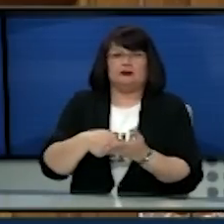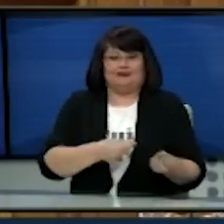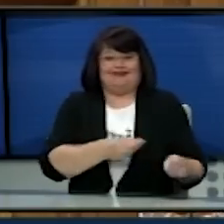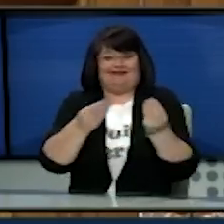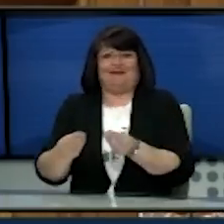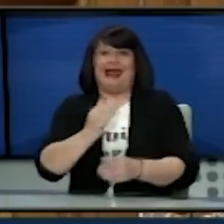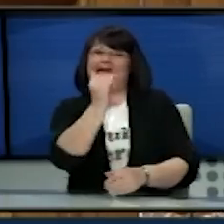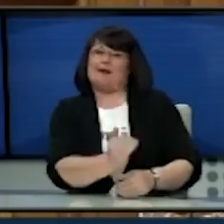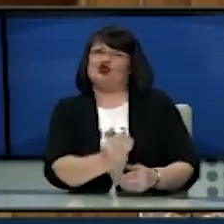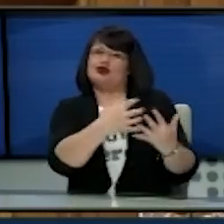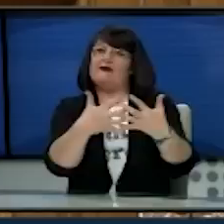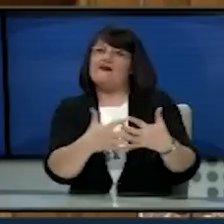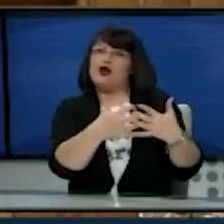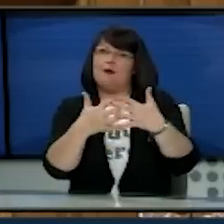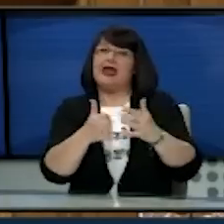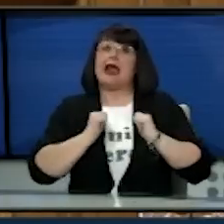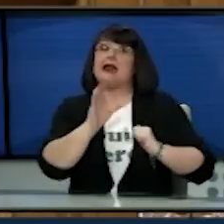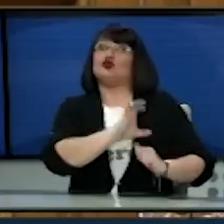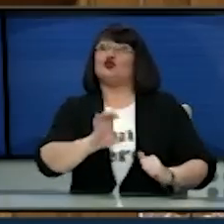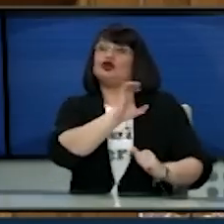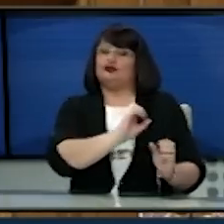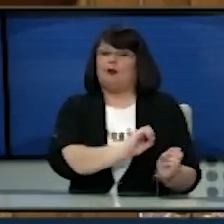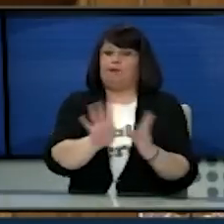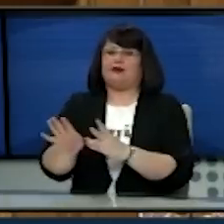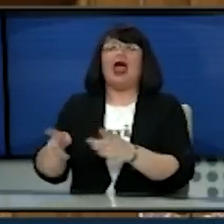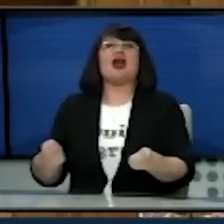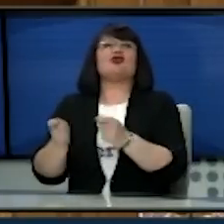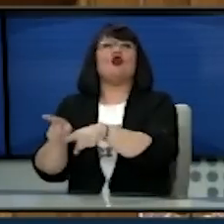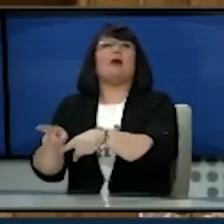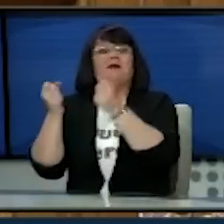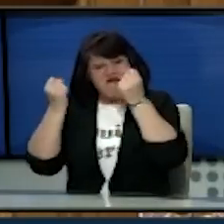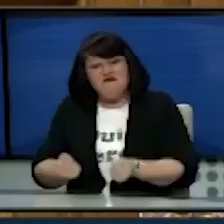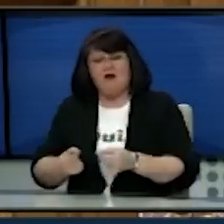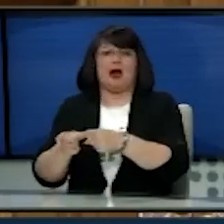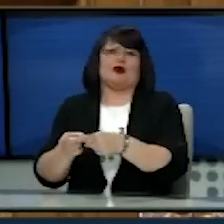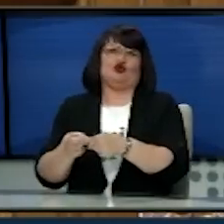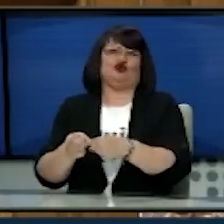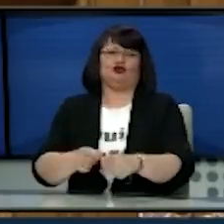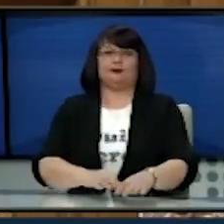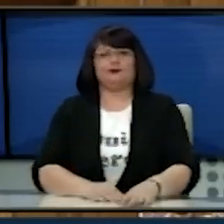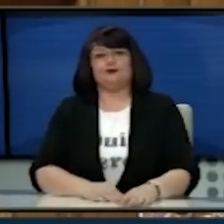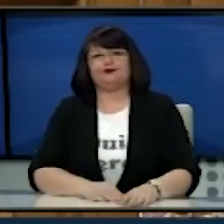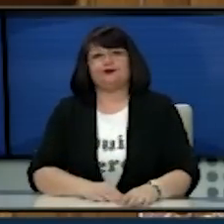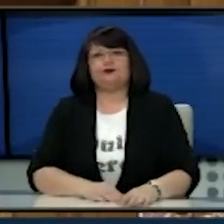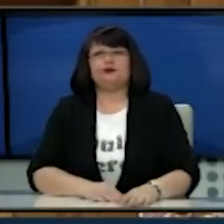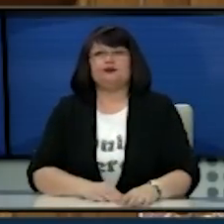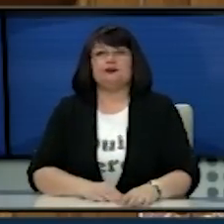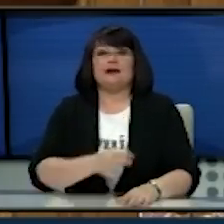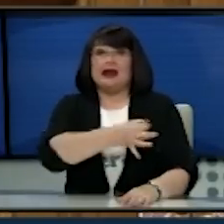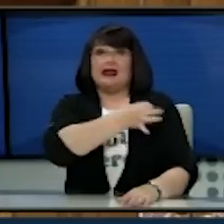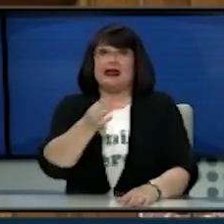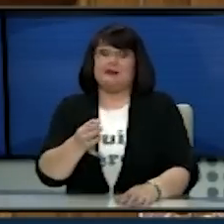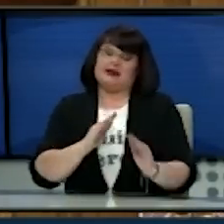παρέχεται στη βιομηχανία και στον τουρισμό. Με απλά λόγια, οι εργαζόμενοι, για το εισόδημα των οποίων, όπως